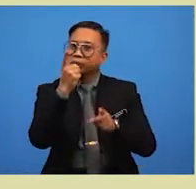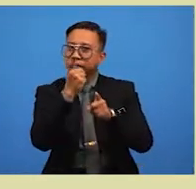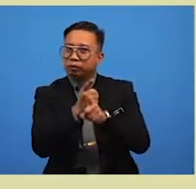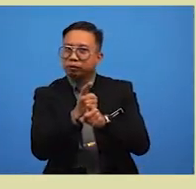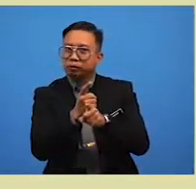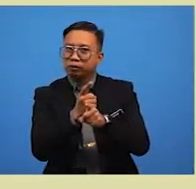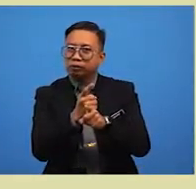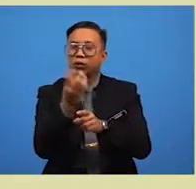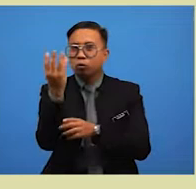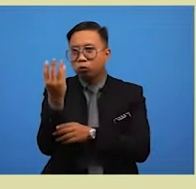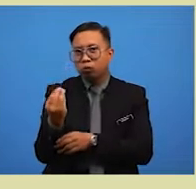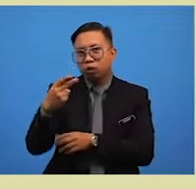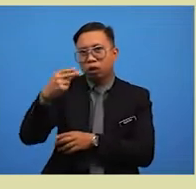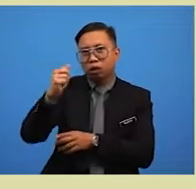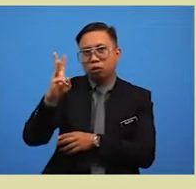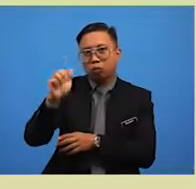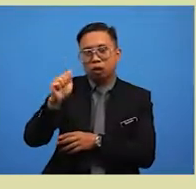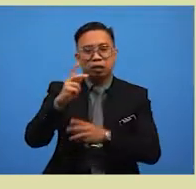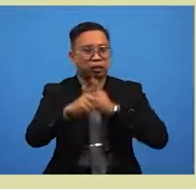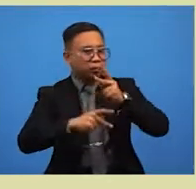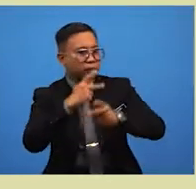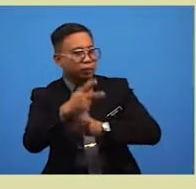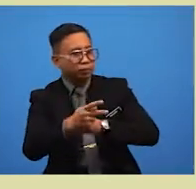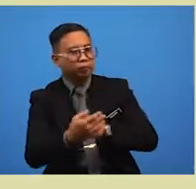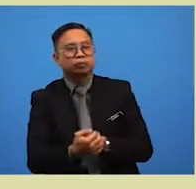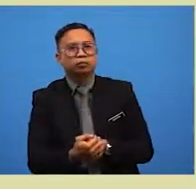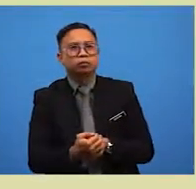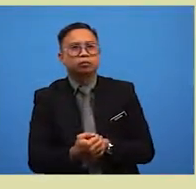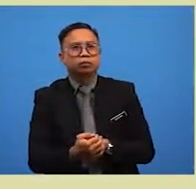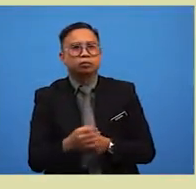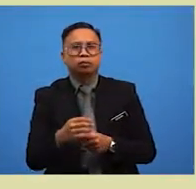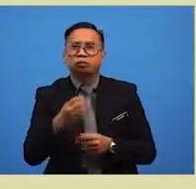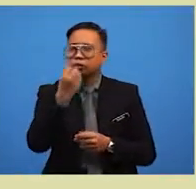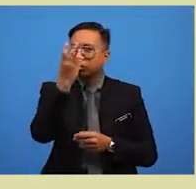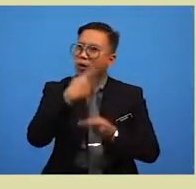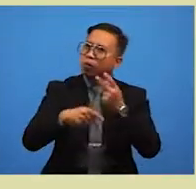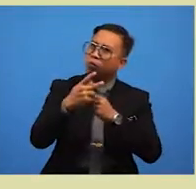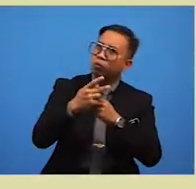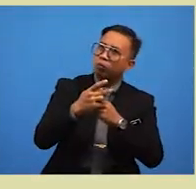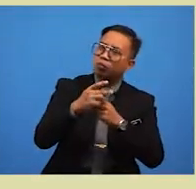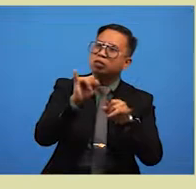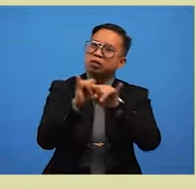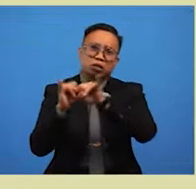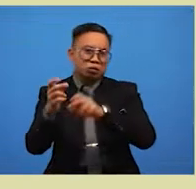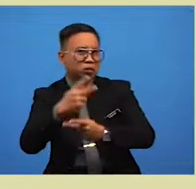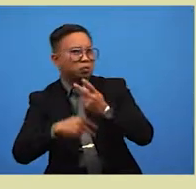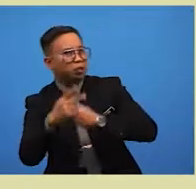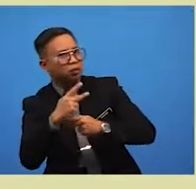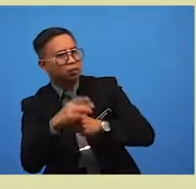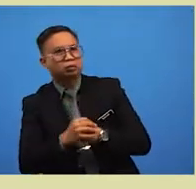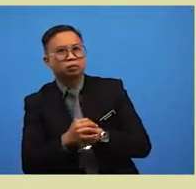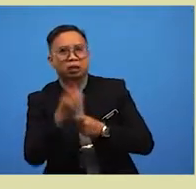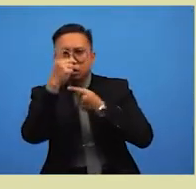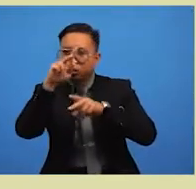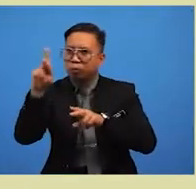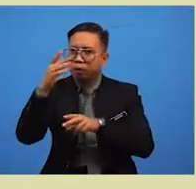Betul, luluh hawa kimia. Cuba beritahu sebab luluh hawa ini adalah jenis kimia. Jawapan